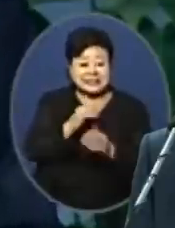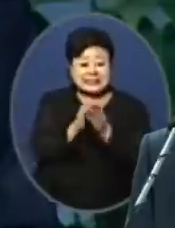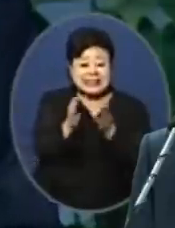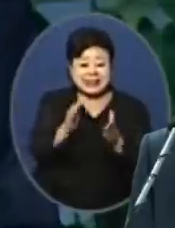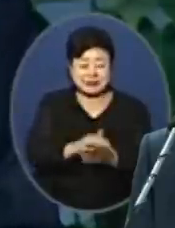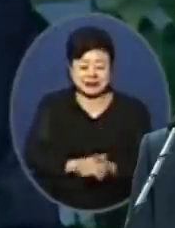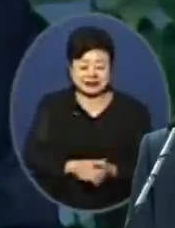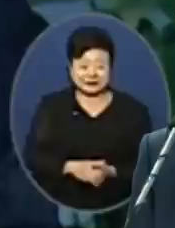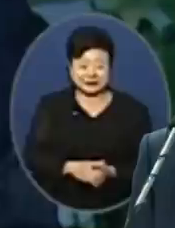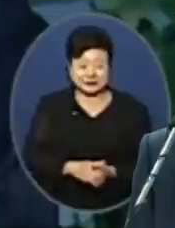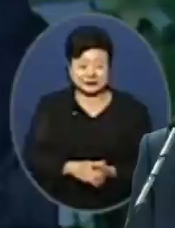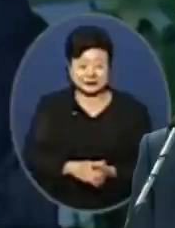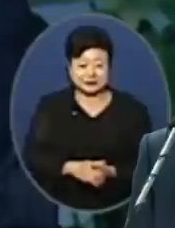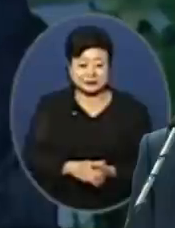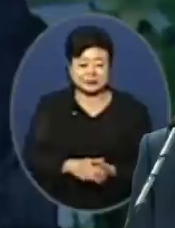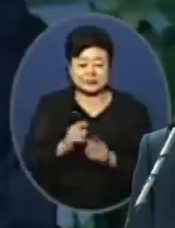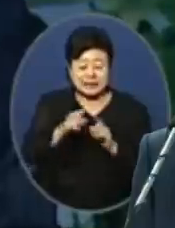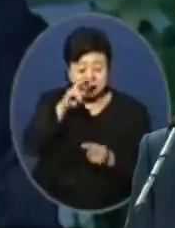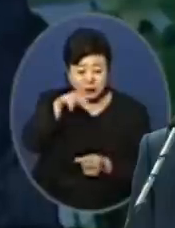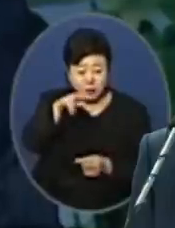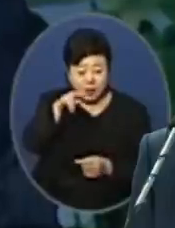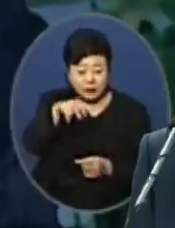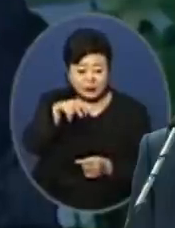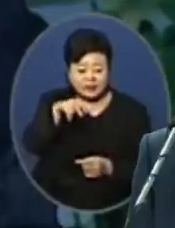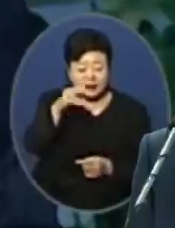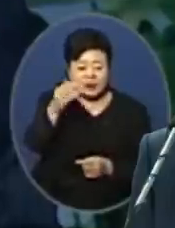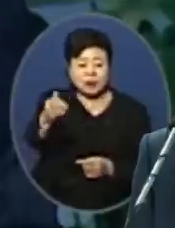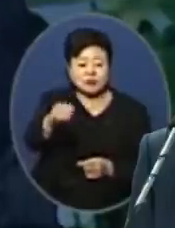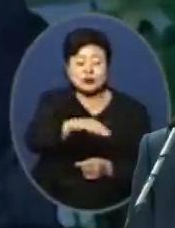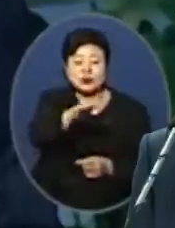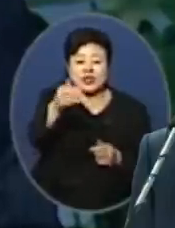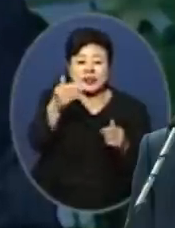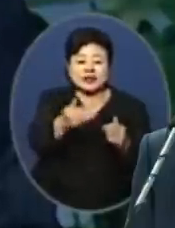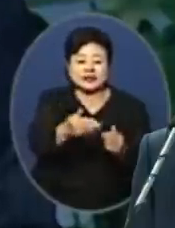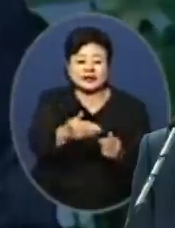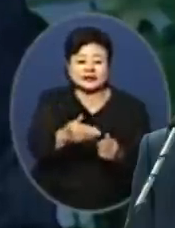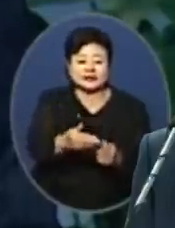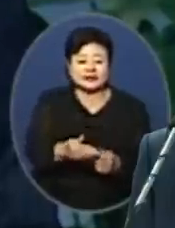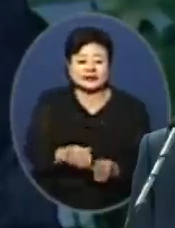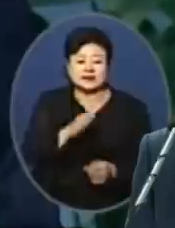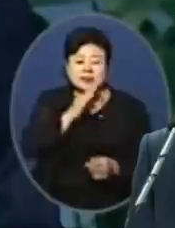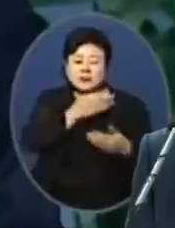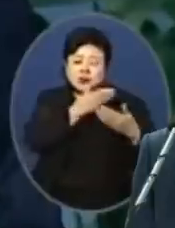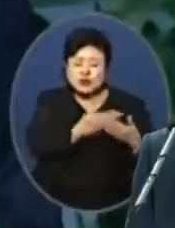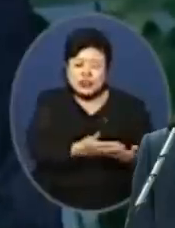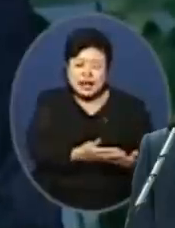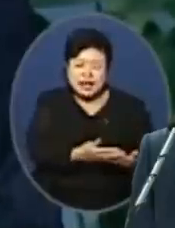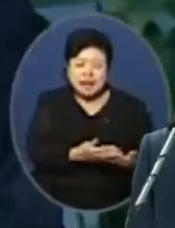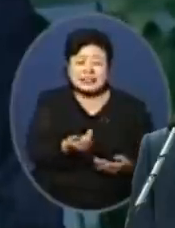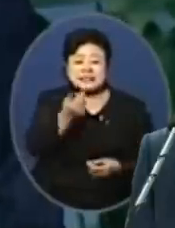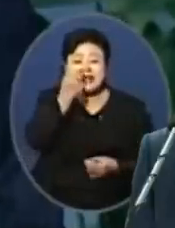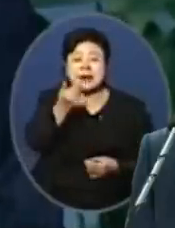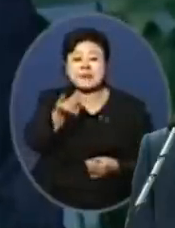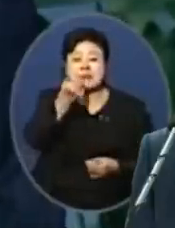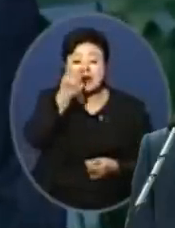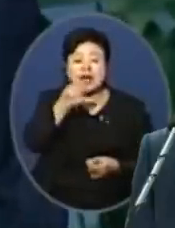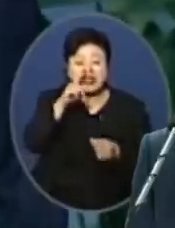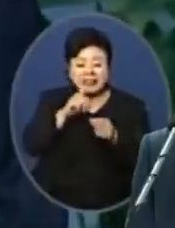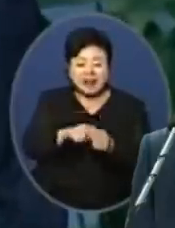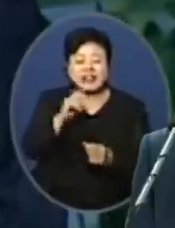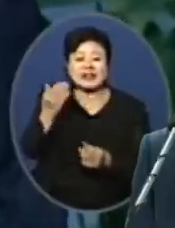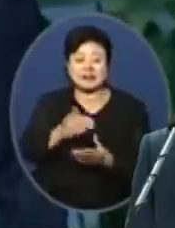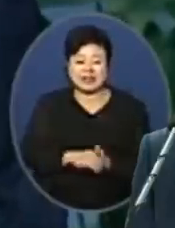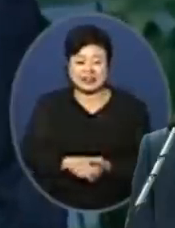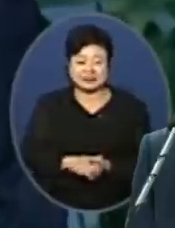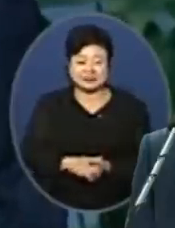것입니다. 이 성경 말씀은 여러분 우리에게 참 귀한 생명의 떡이 되는